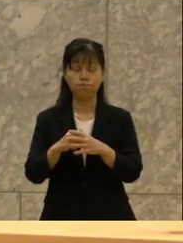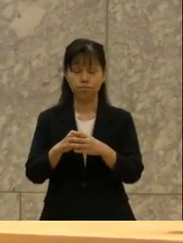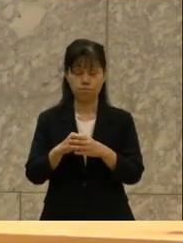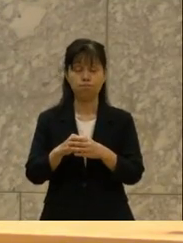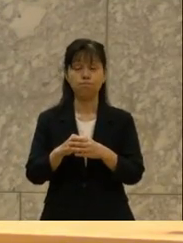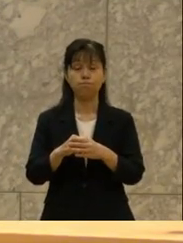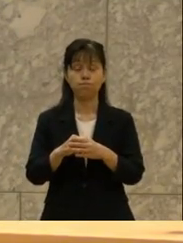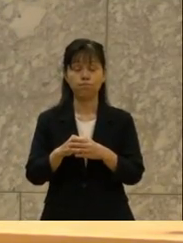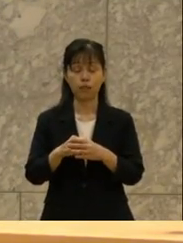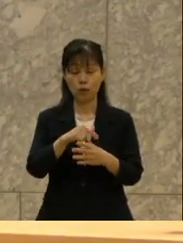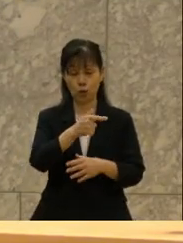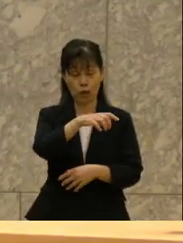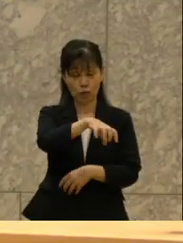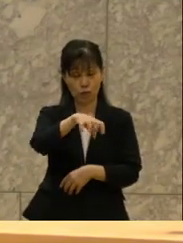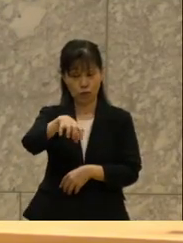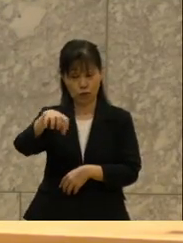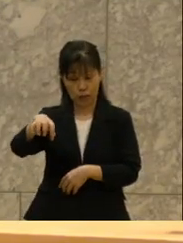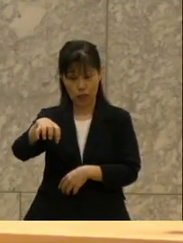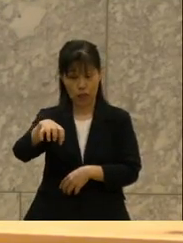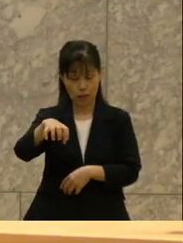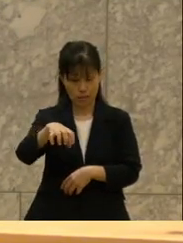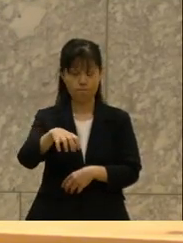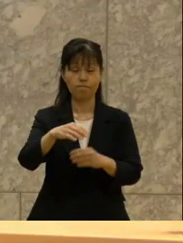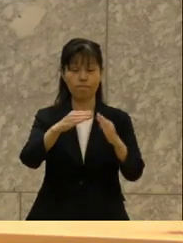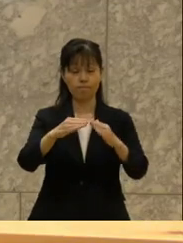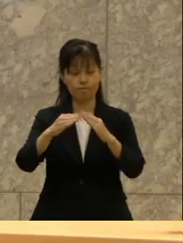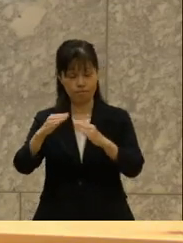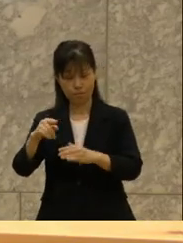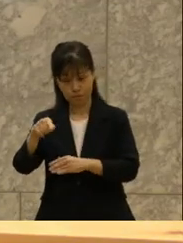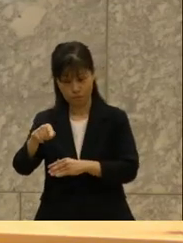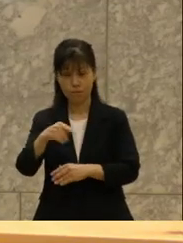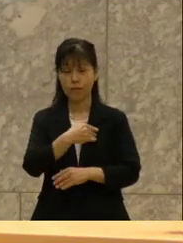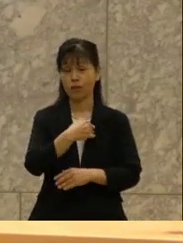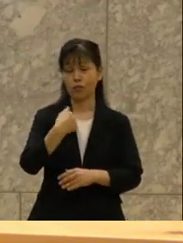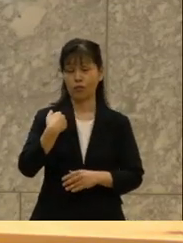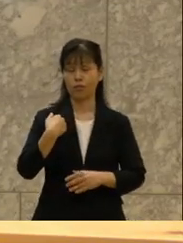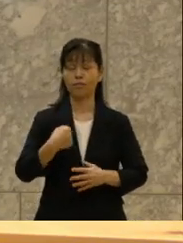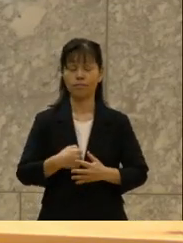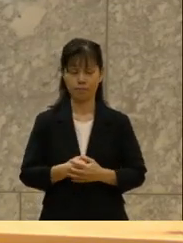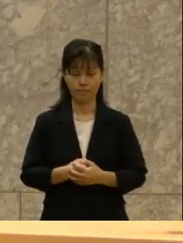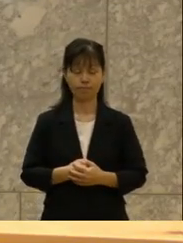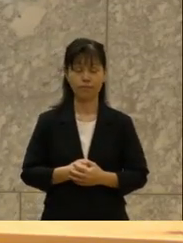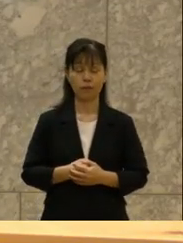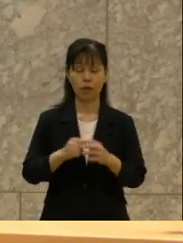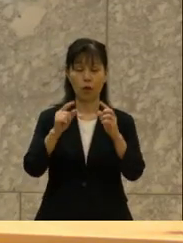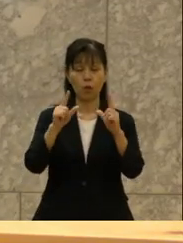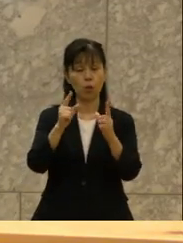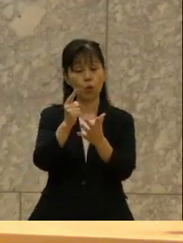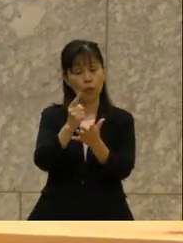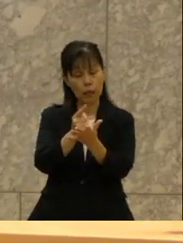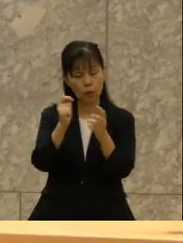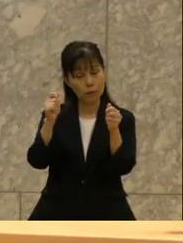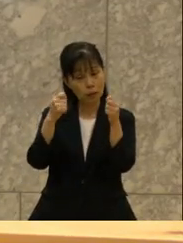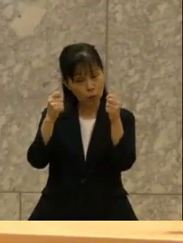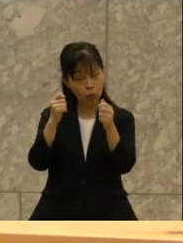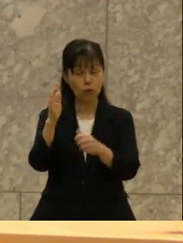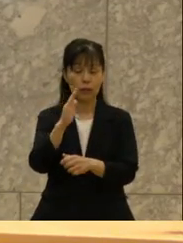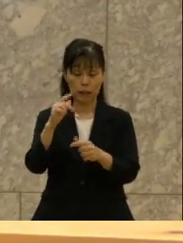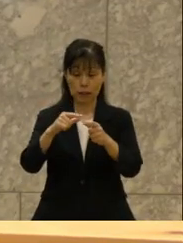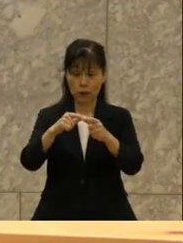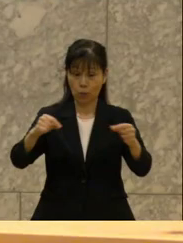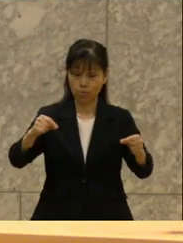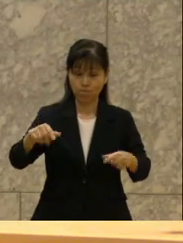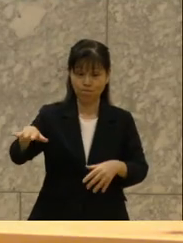から各地でキャンプ地を開く先ほどツバルって話がありましたけどねそういう意味でますと東京だけのイベントじゃなくて日本